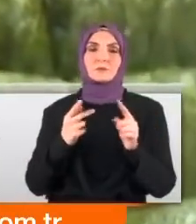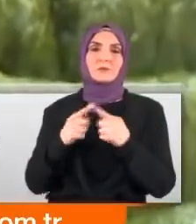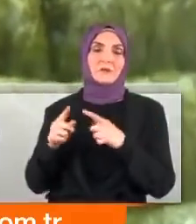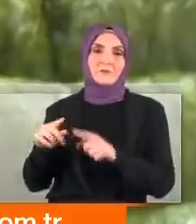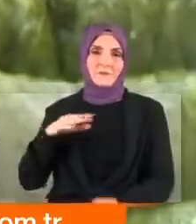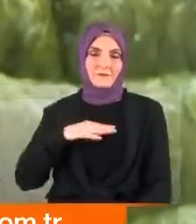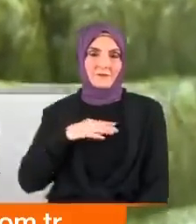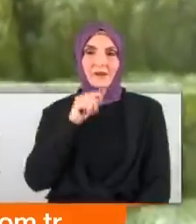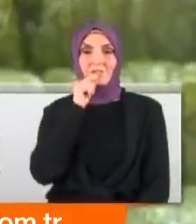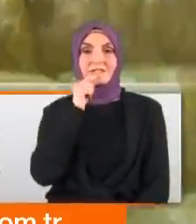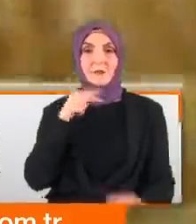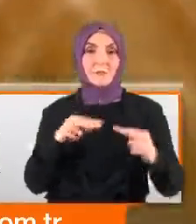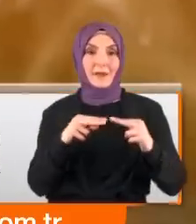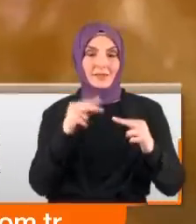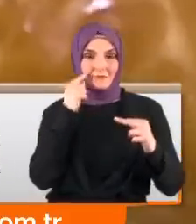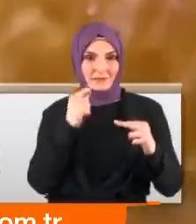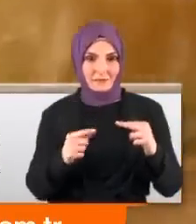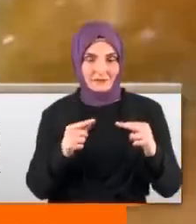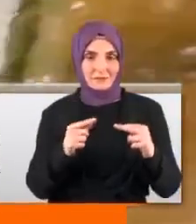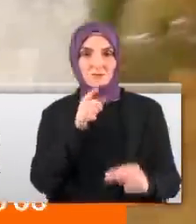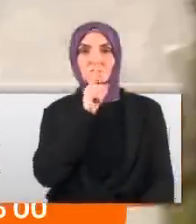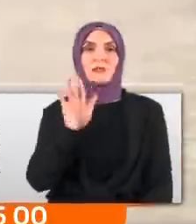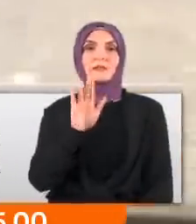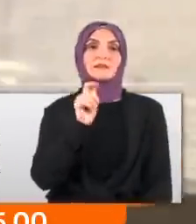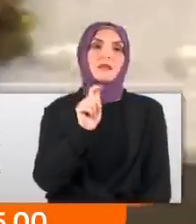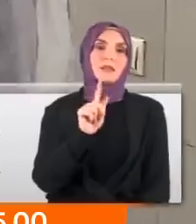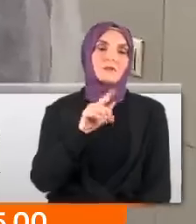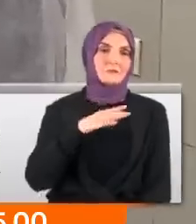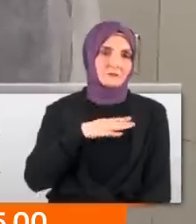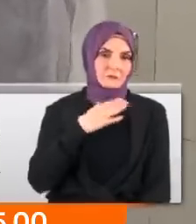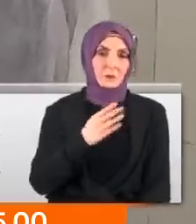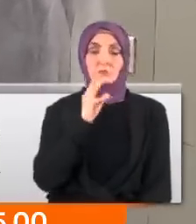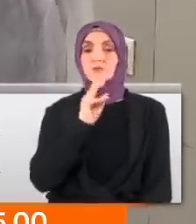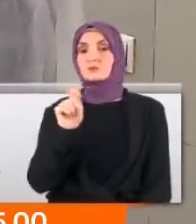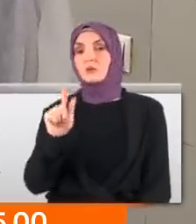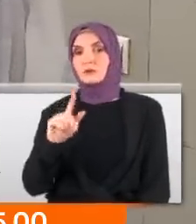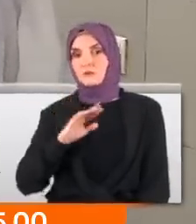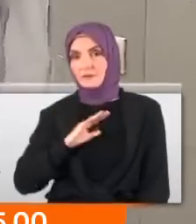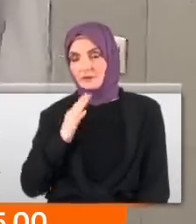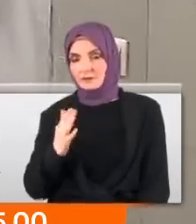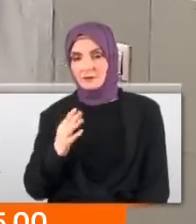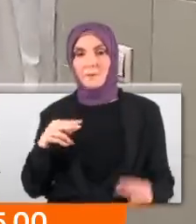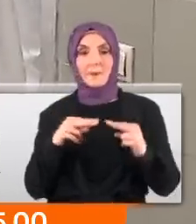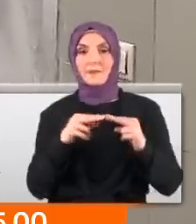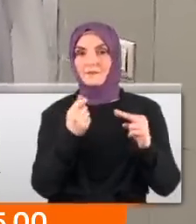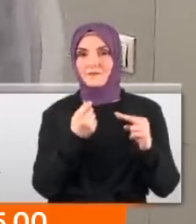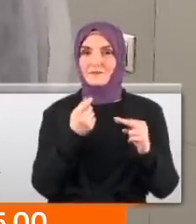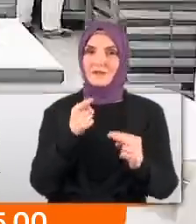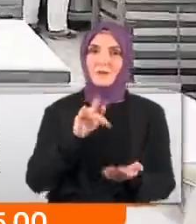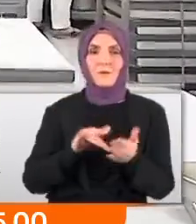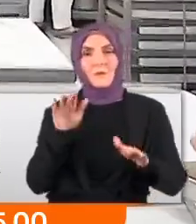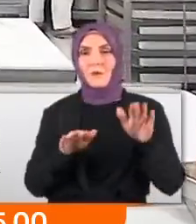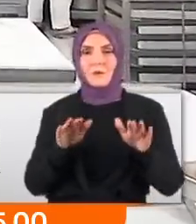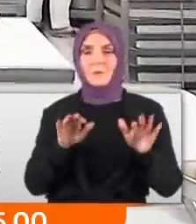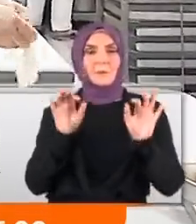baklava kendine tezgahta 150 liraya da yer buluyor, 300 liraya da. Baklavanın fiyatı aşağı yukarı kaç liradan